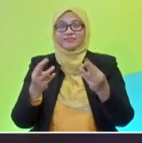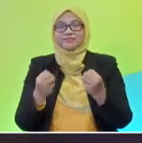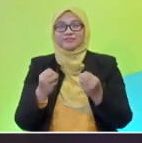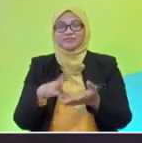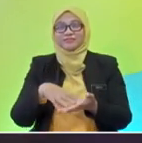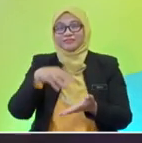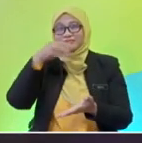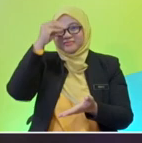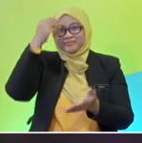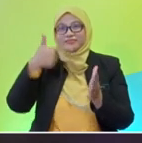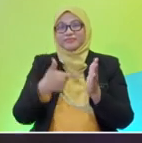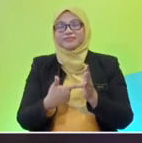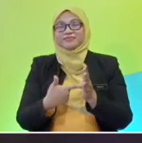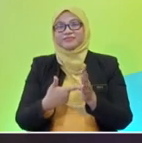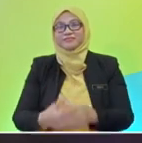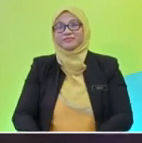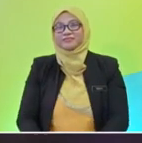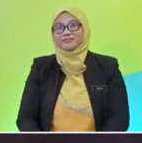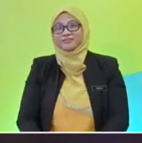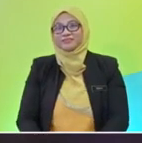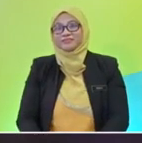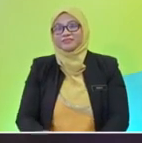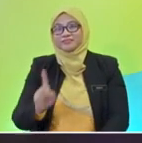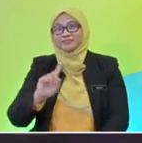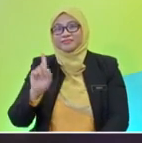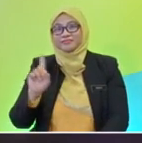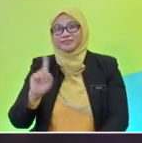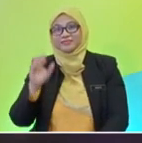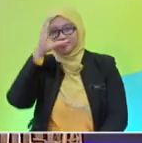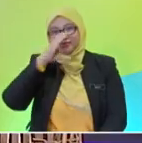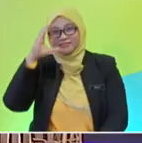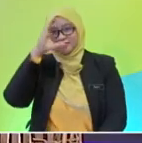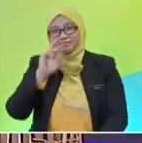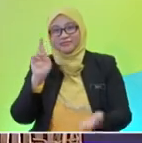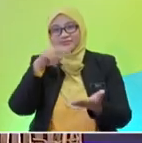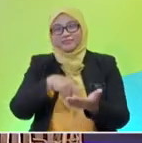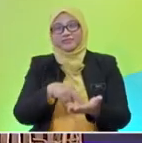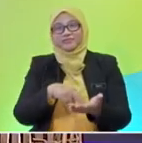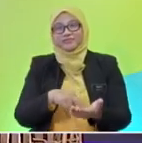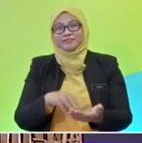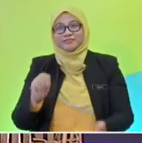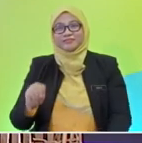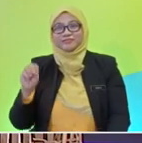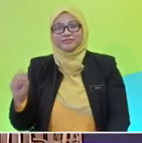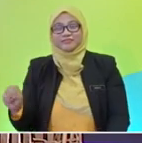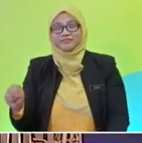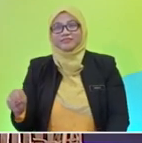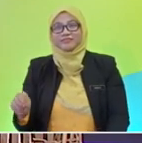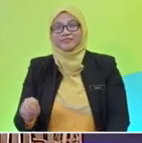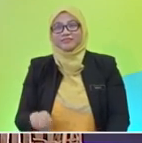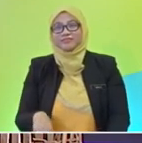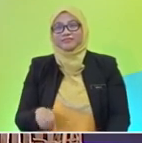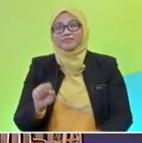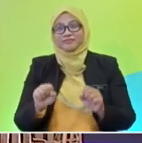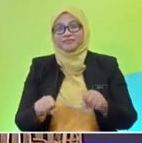lebih lanjut." Dekat mana kita boleh cari bahan rujukan ni cikgu? Baiklah, murid-murid ataupun guru-guru sendiri jangan risau